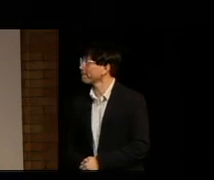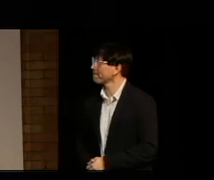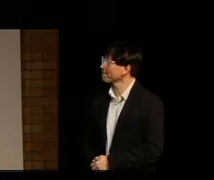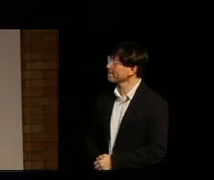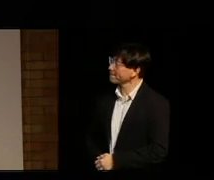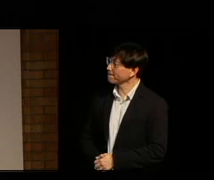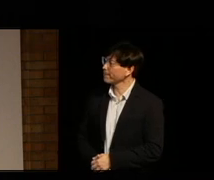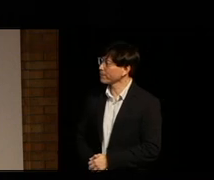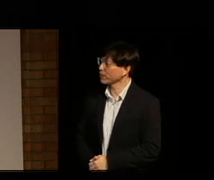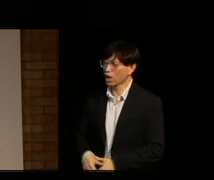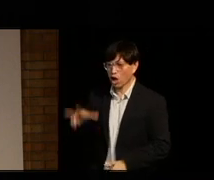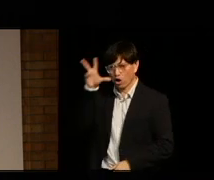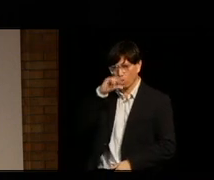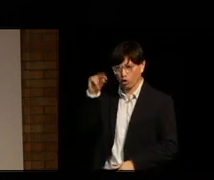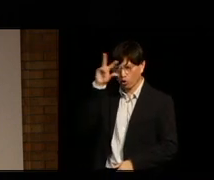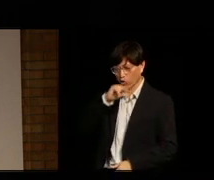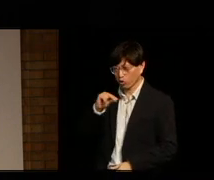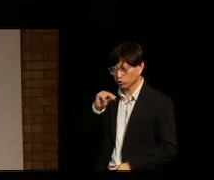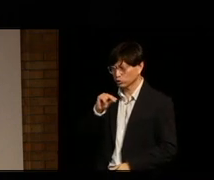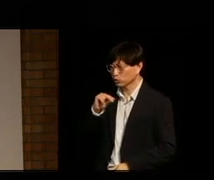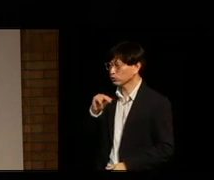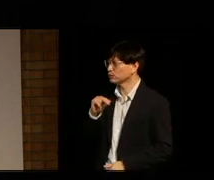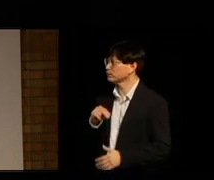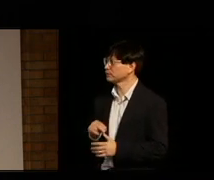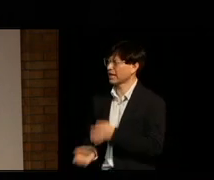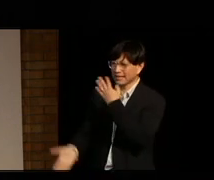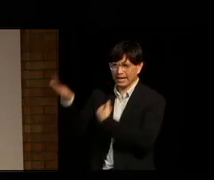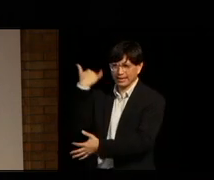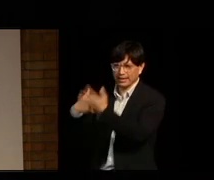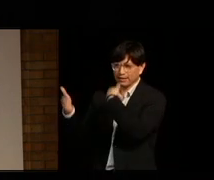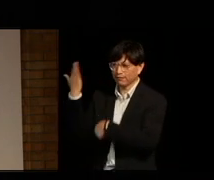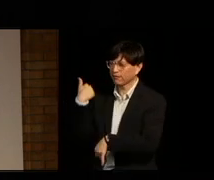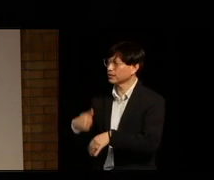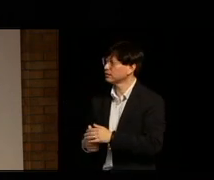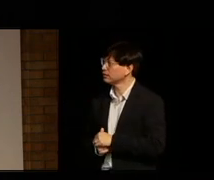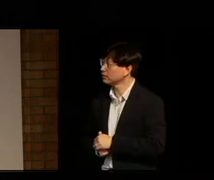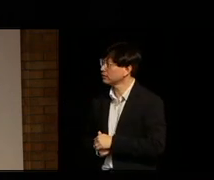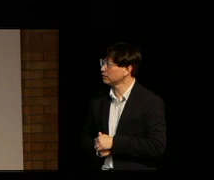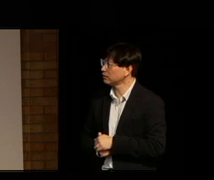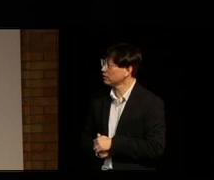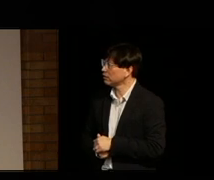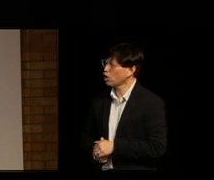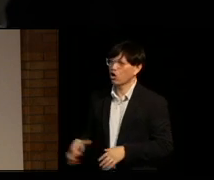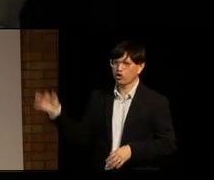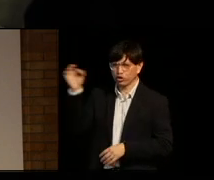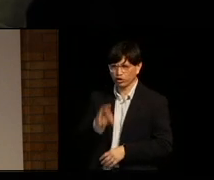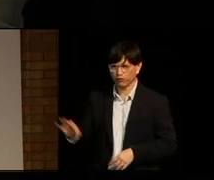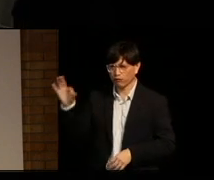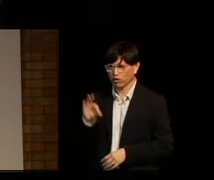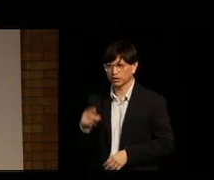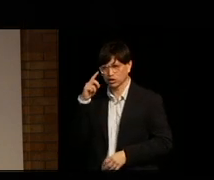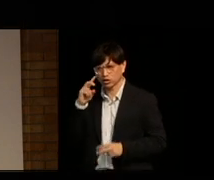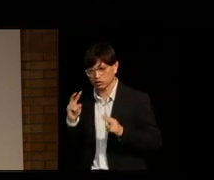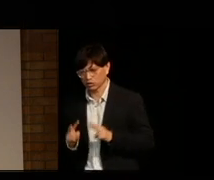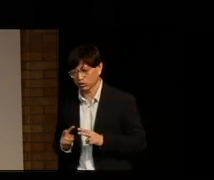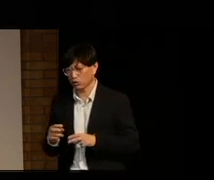Andrea Insomma da da un po' Abbiamo fatto anche qualcosa insieme Tanti anni fa e e ogni volta che poi Ecco ci sono questi incontri a